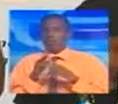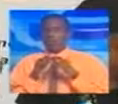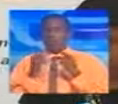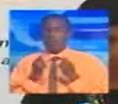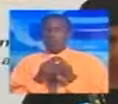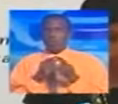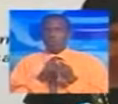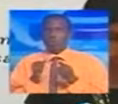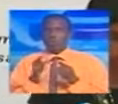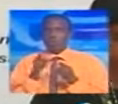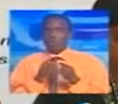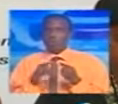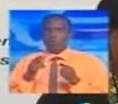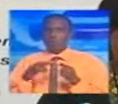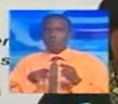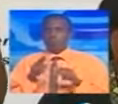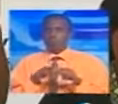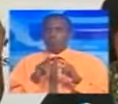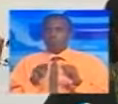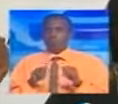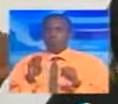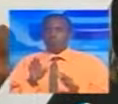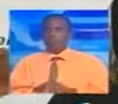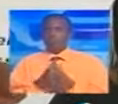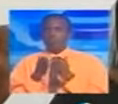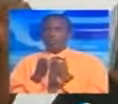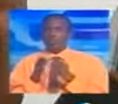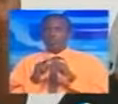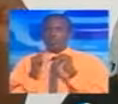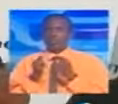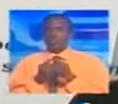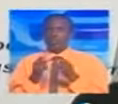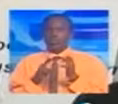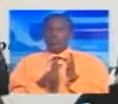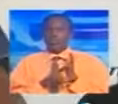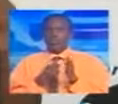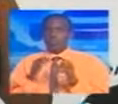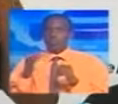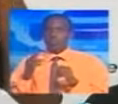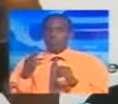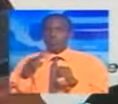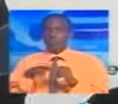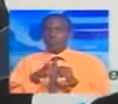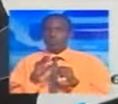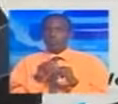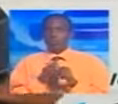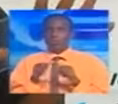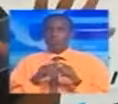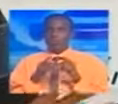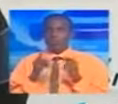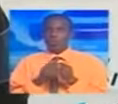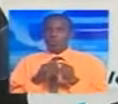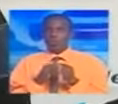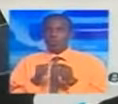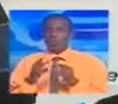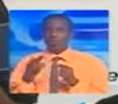d'édition Adiflore. Par la mise en place d'une bibliothèque d'une valeur de plus de 7 millions de nos francs, la caravane du développement de